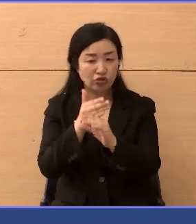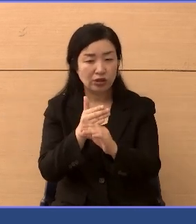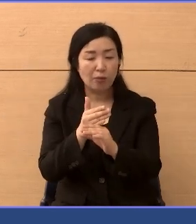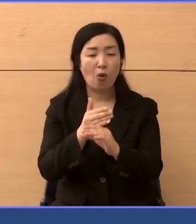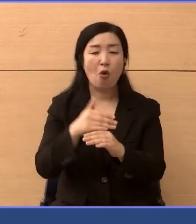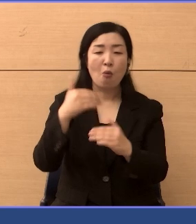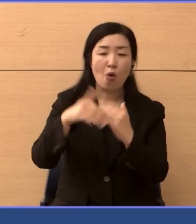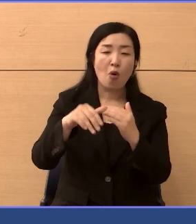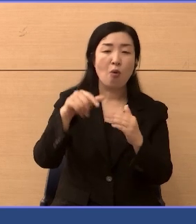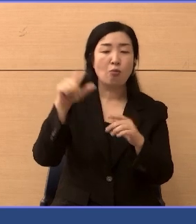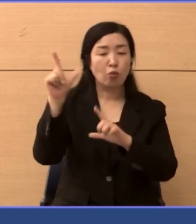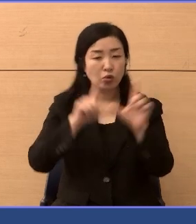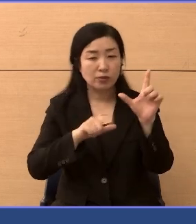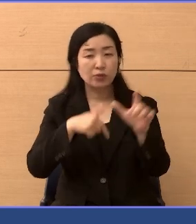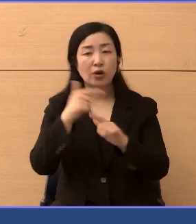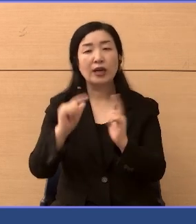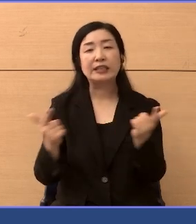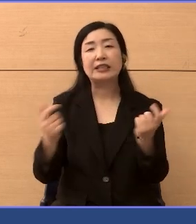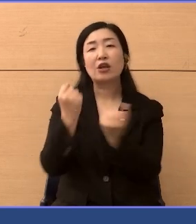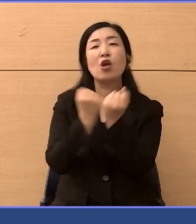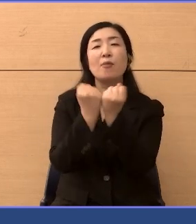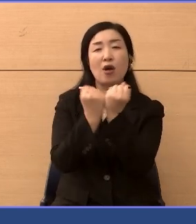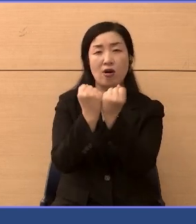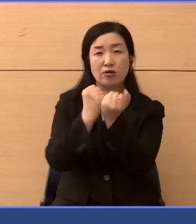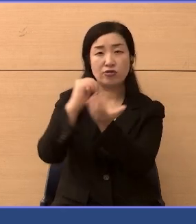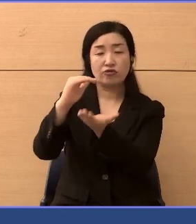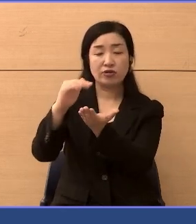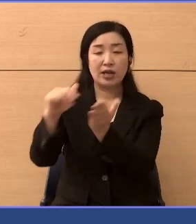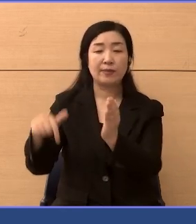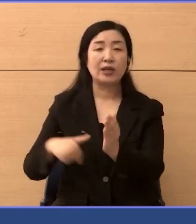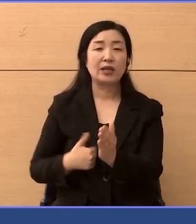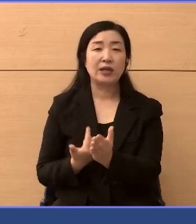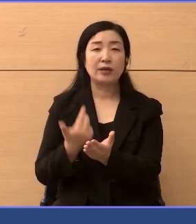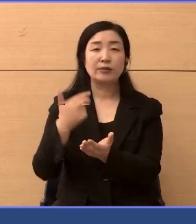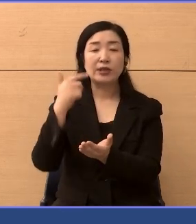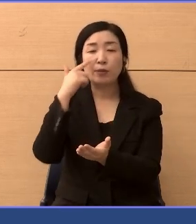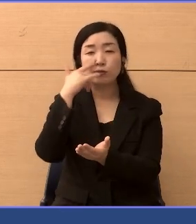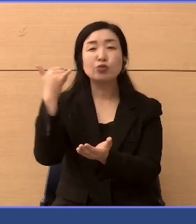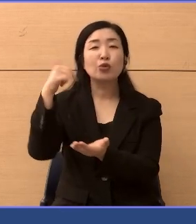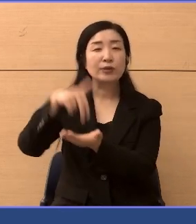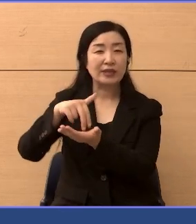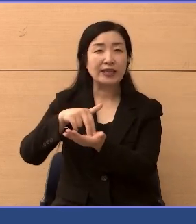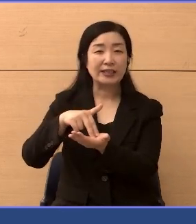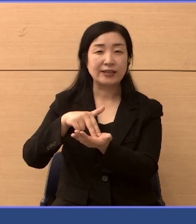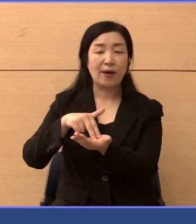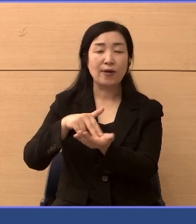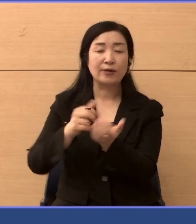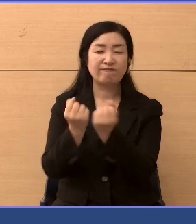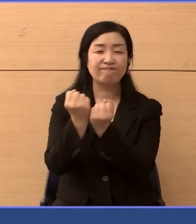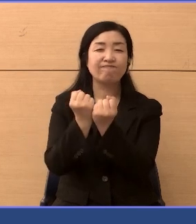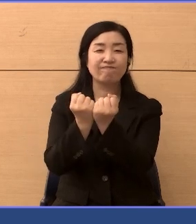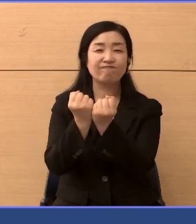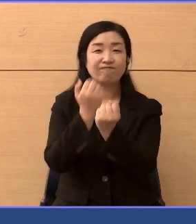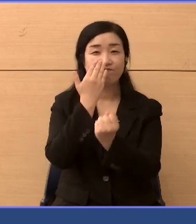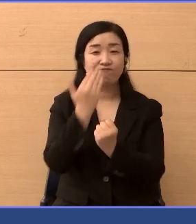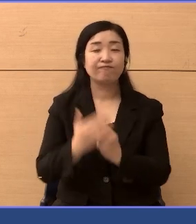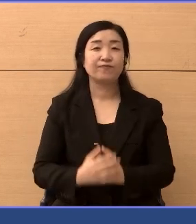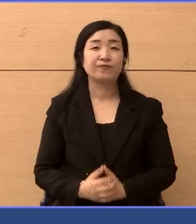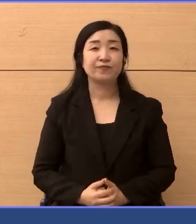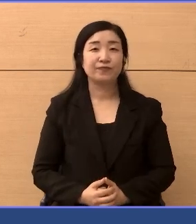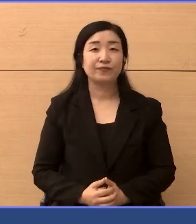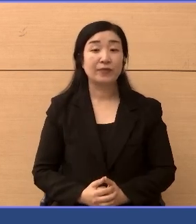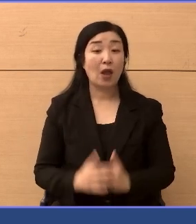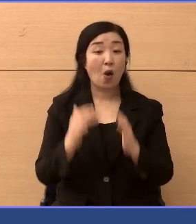그것이 가족이 하는 역할입니다. child 제가 or through the work of 겪은 바로는 parent-led 그렇습니다. organizations. They are